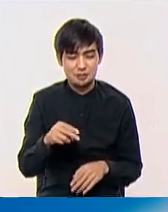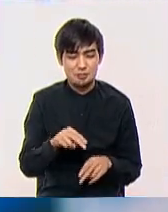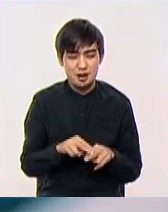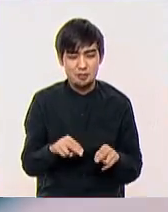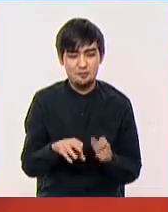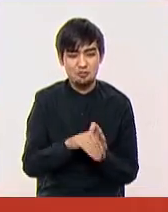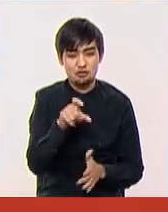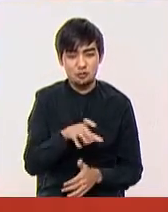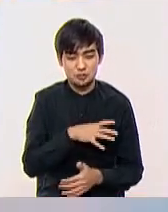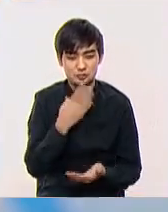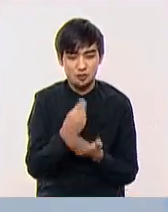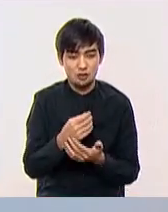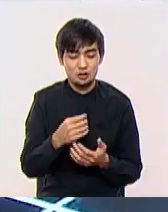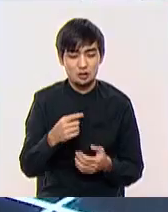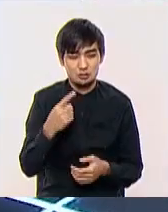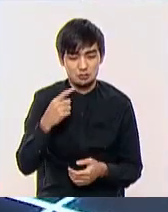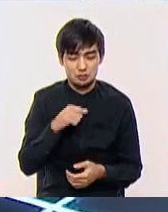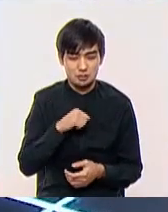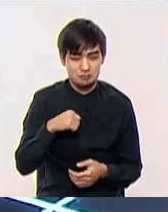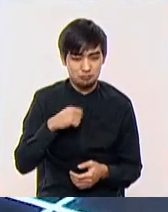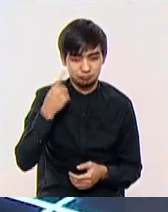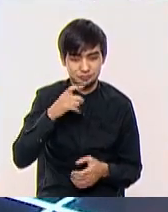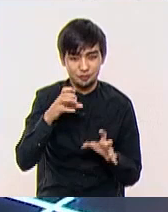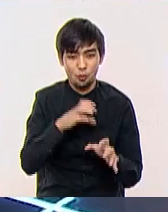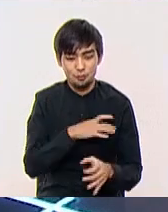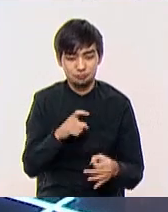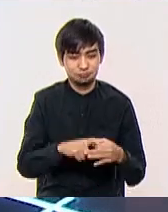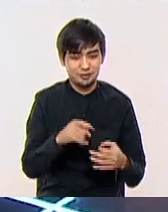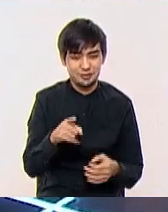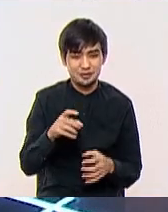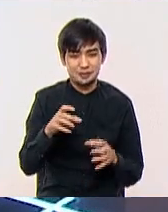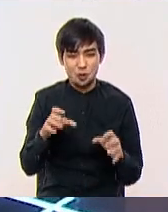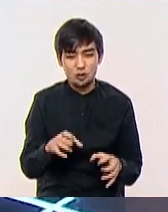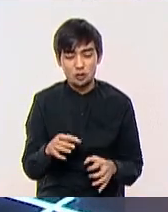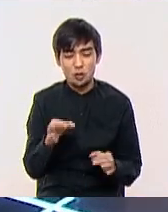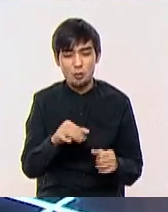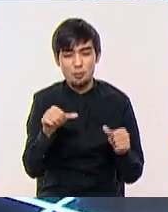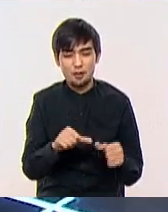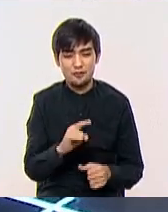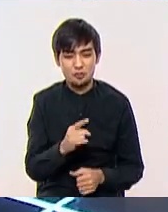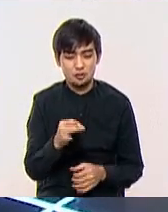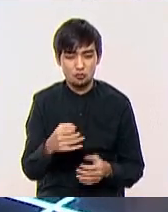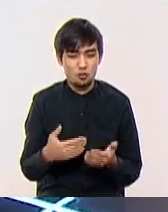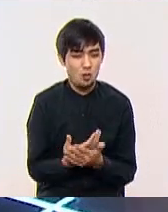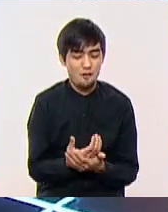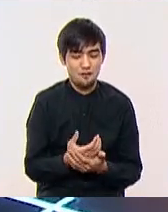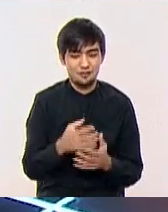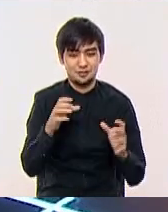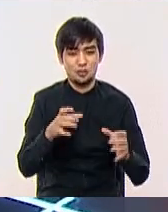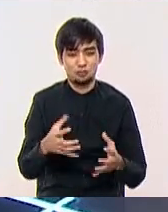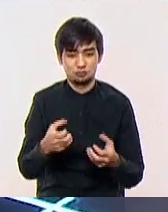кезінде жеке өзі қабылдаған заңы бар, бала құқы туралы. Ол заман талаптарына жауап бермейді. Жаңа заң қабылдау керек. Ол